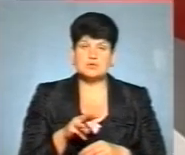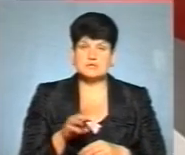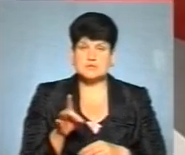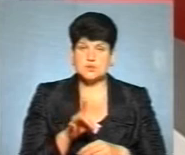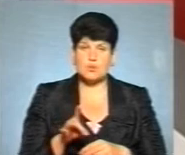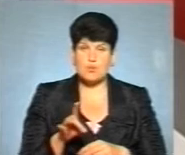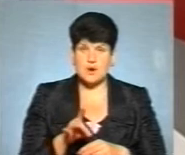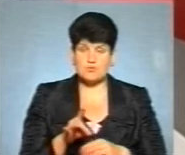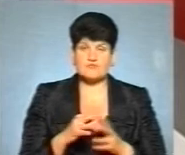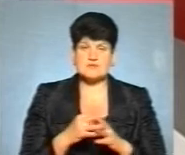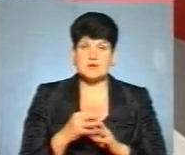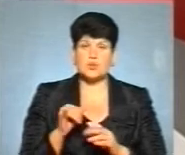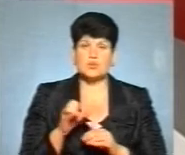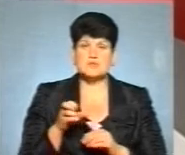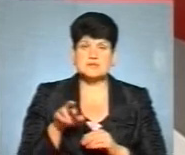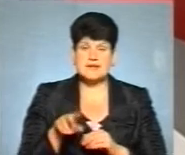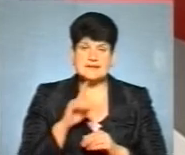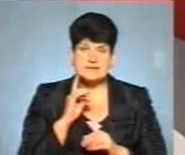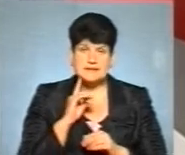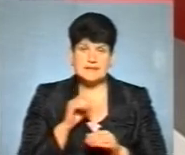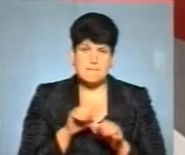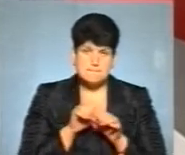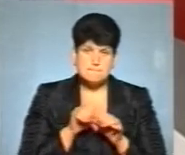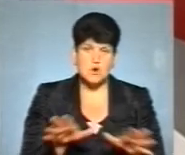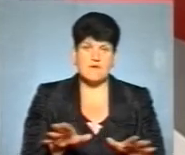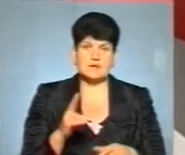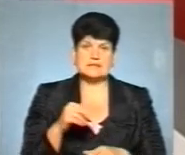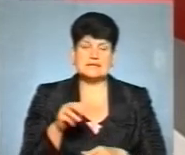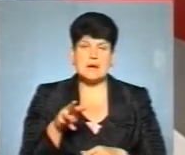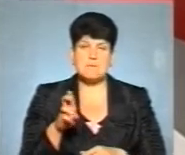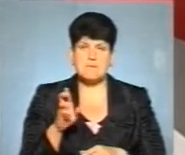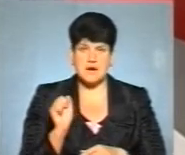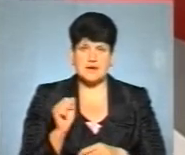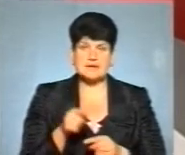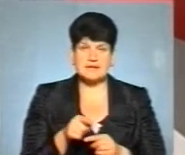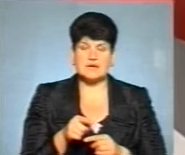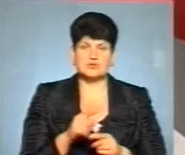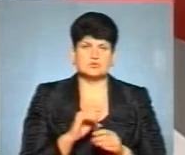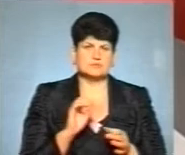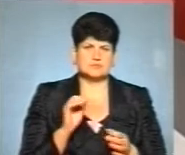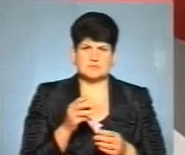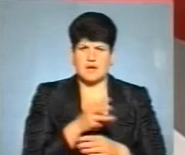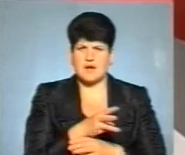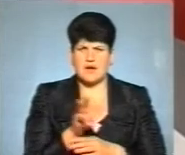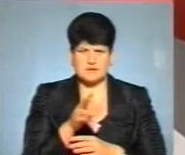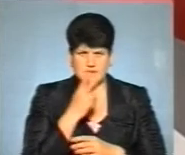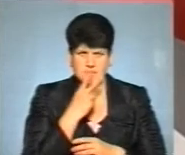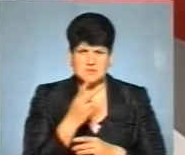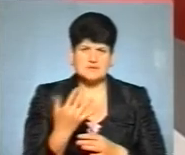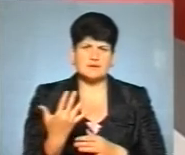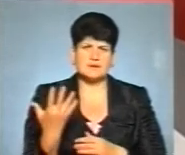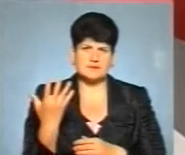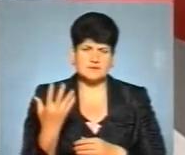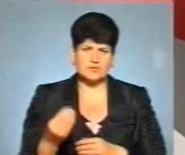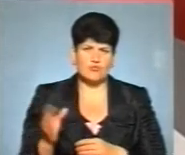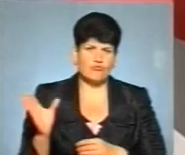в селі Устя-Зелене, де прорвало дамбу якраз першу. І ці кадри, які облетіли буквально за лічені дні в